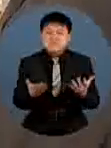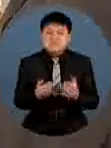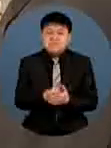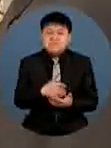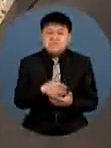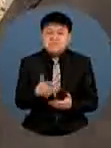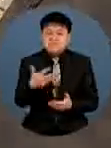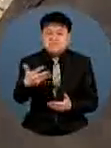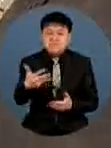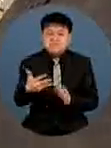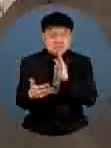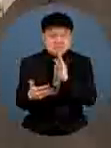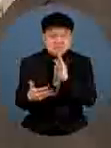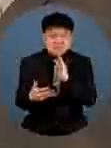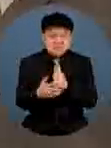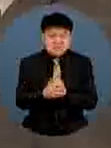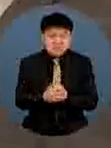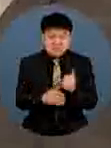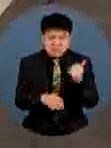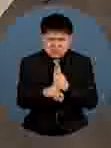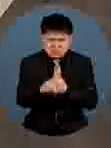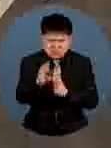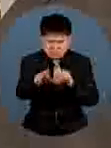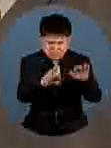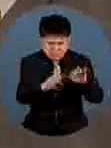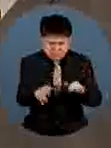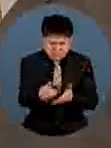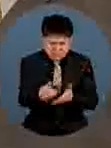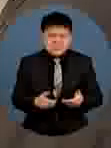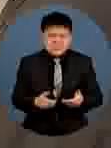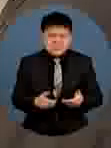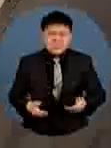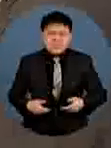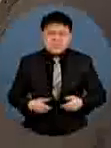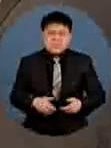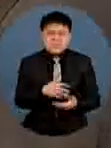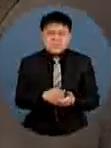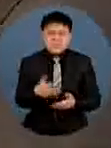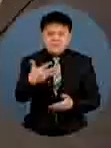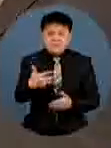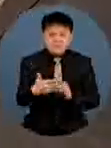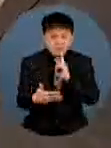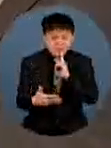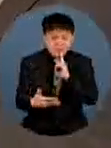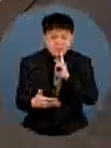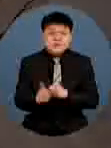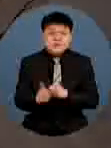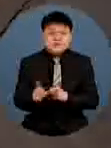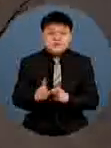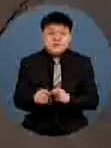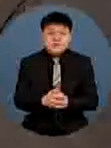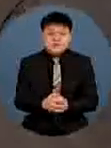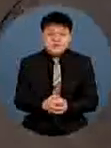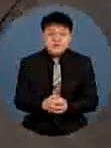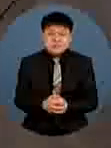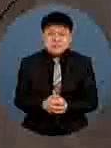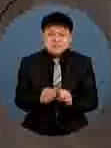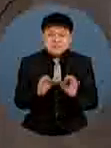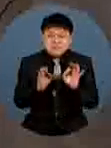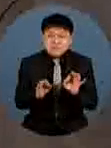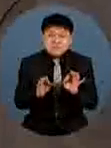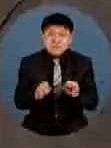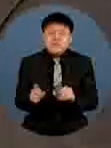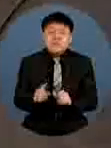여덟 집이 났습니다. 나중에 결국 여기 놓고 여기 놓고 따야 되기 때문에 여덟 집이 나기 때문에 이 모양 결과적으로 여기서